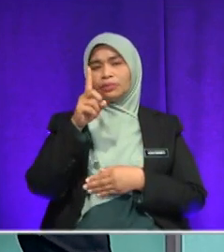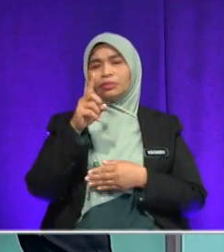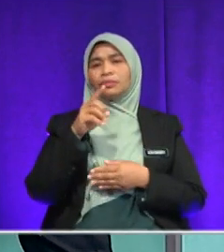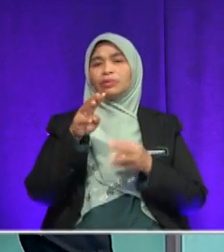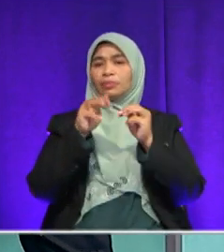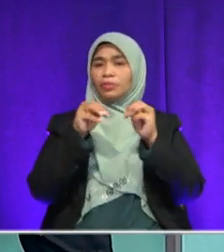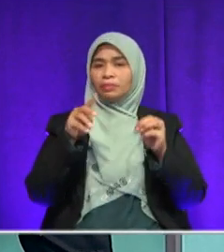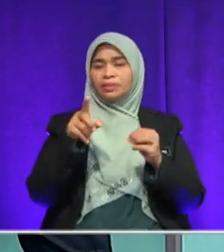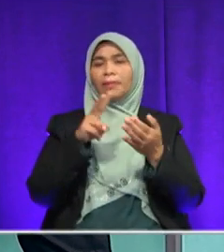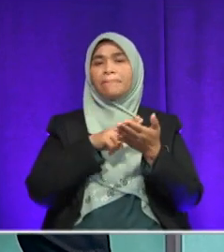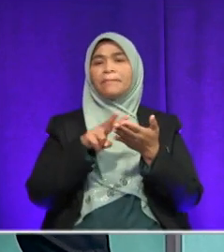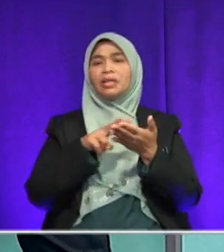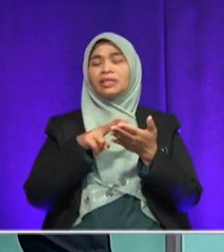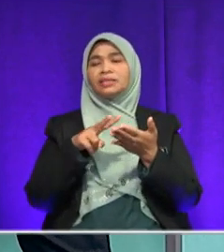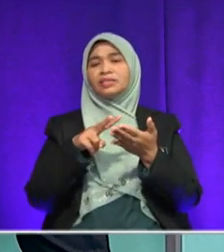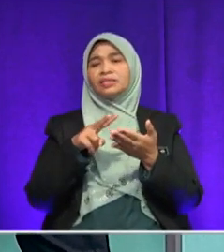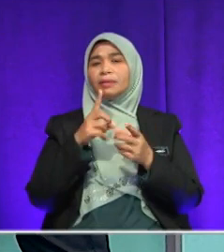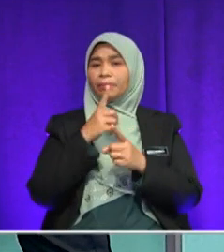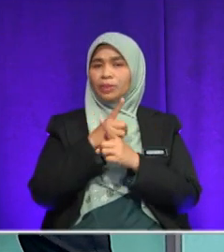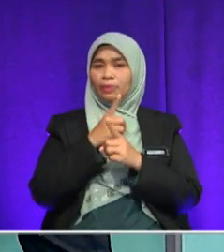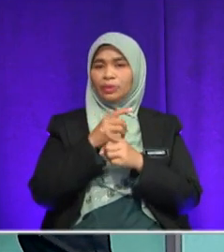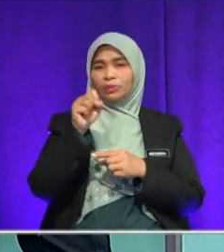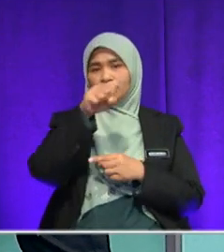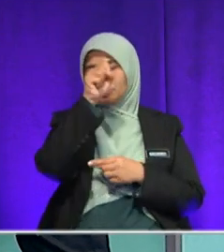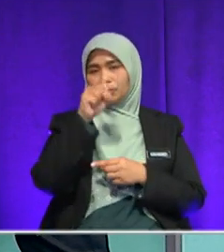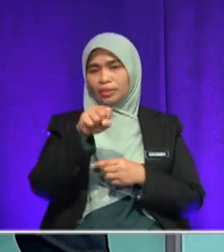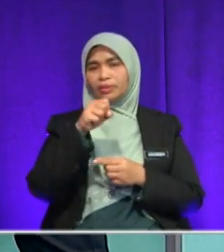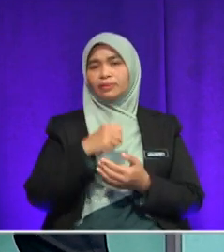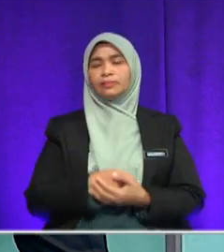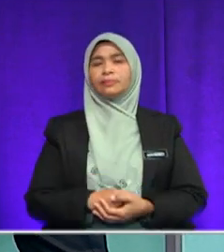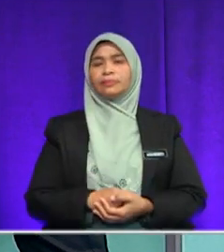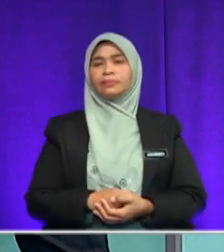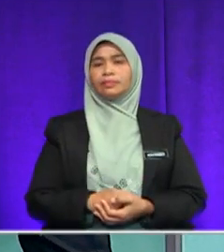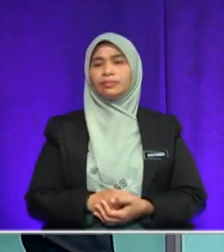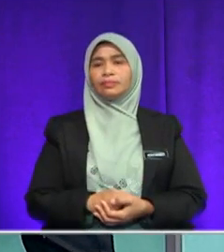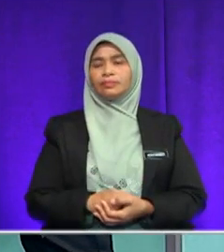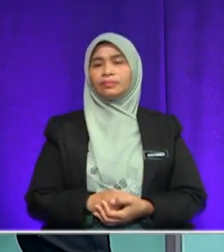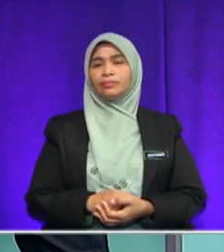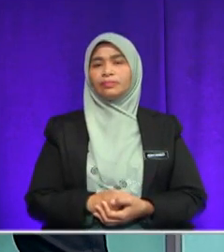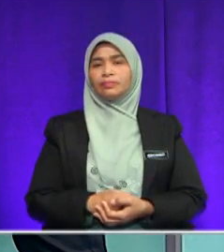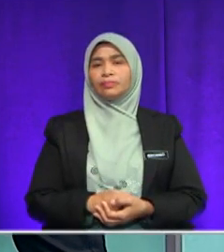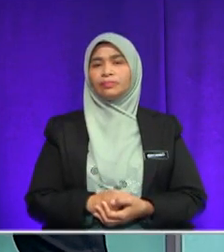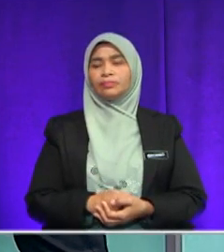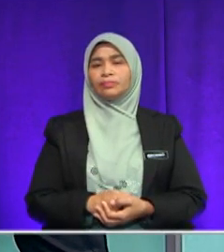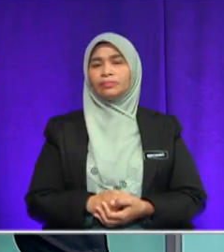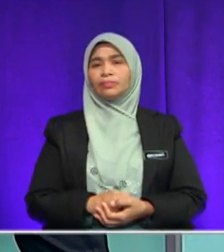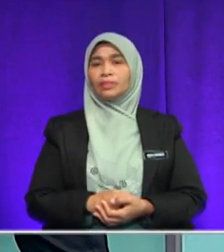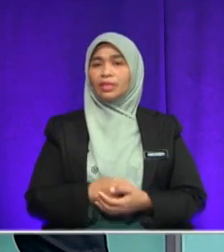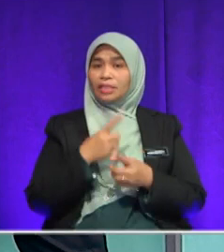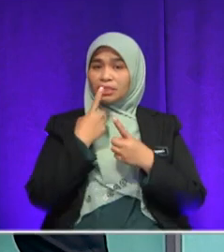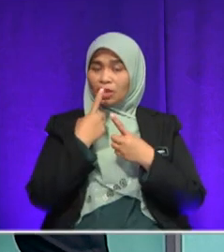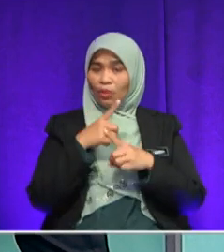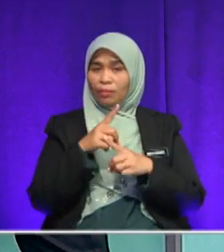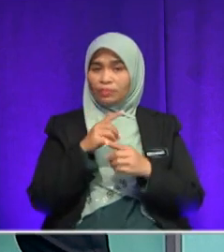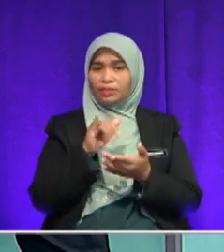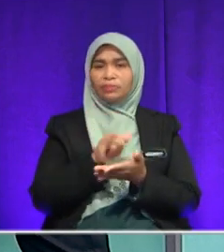baca betul-betul lah stimulus di dalam soalan yang di soal. Dan so sebenarnya jawapan tu sebenarnya